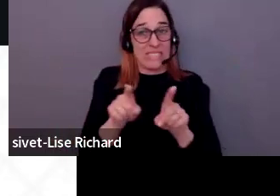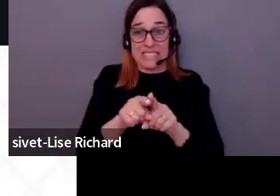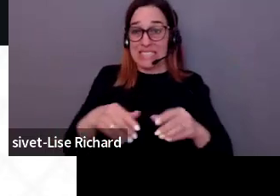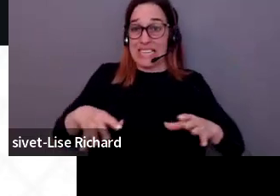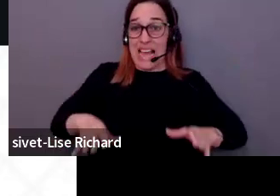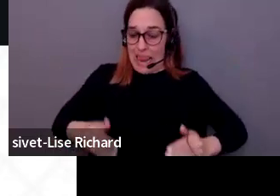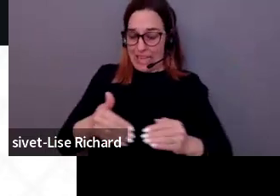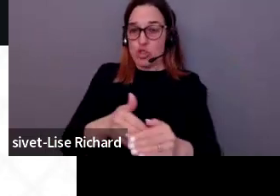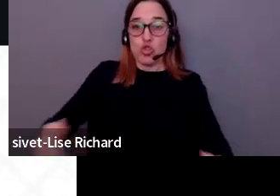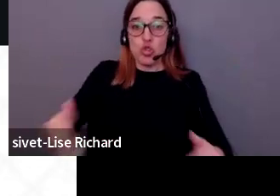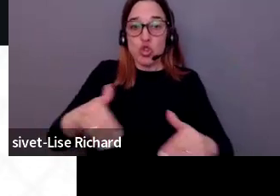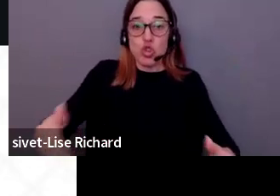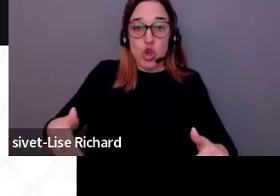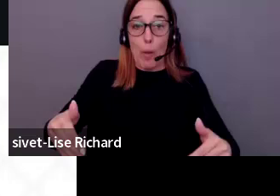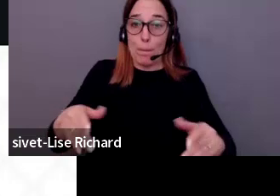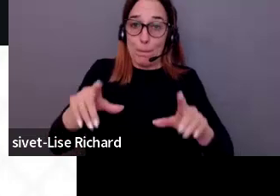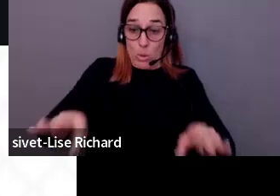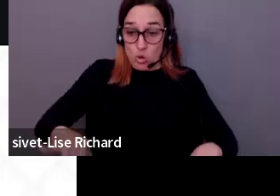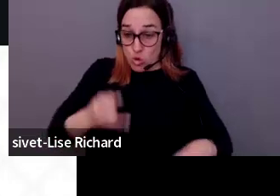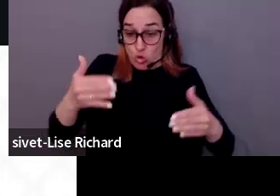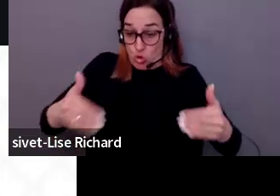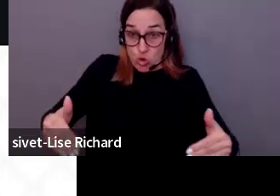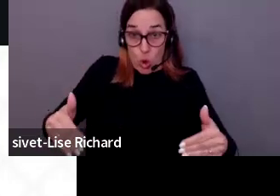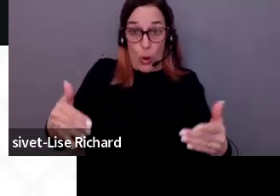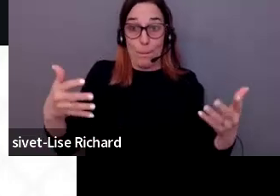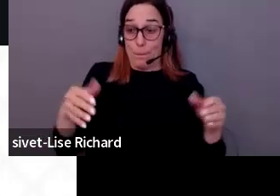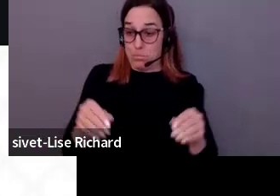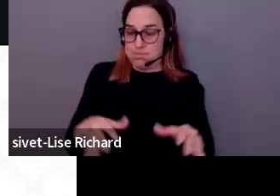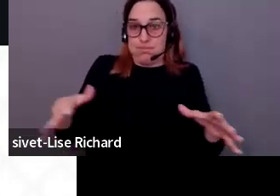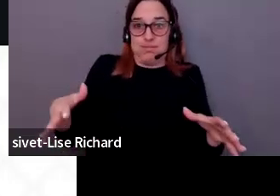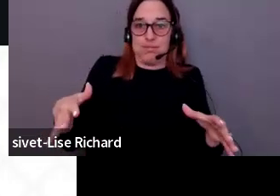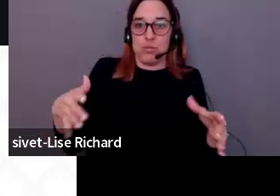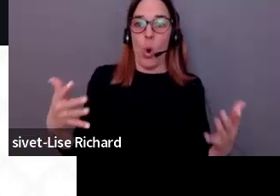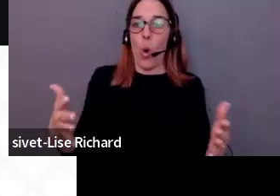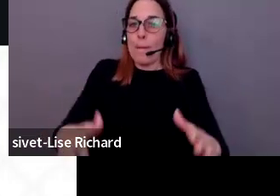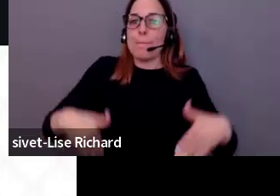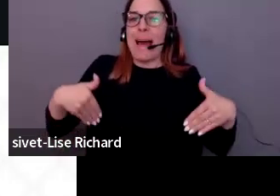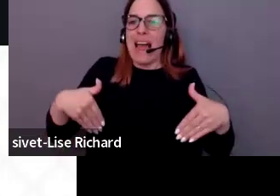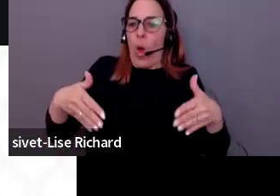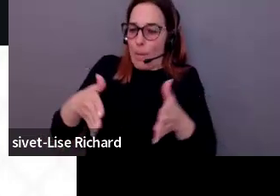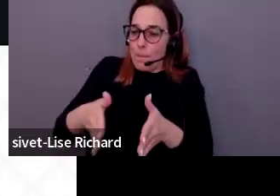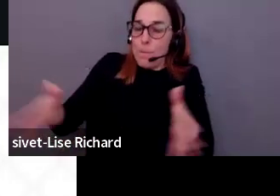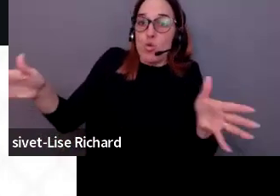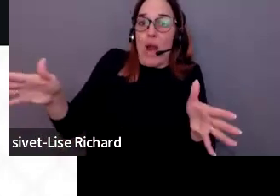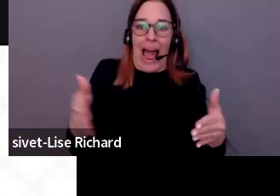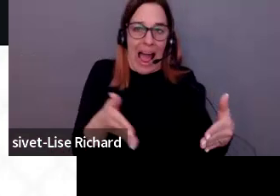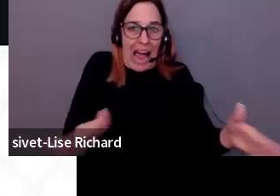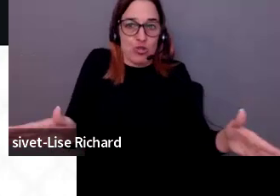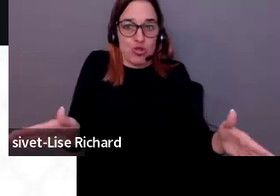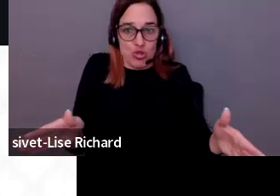jupes volumineuses, les pantalons jeans, là, qu'ils appellent boyfriend, c'est-à-dire des pantalons plus larges, plus